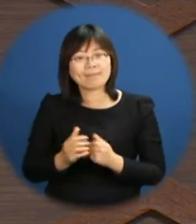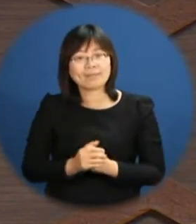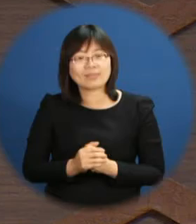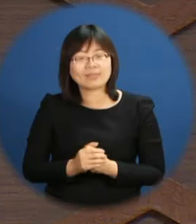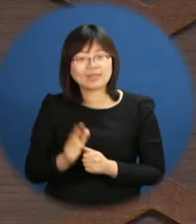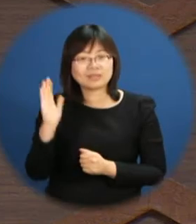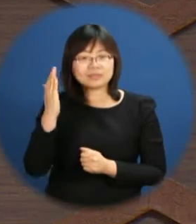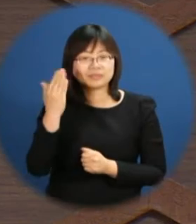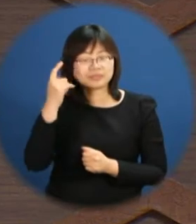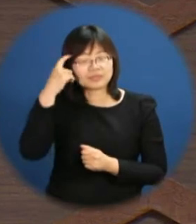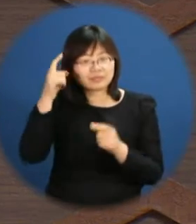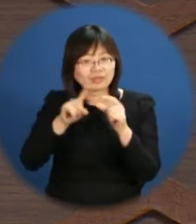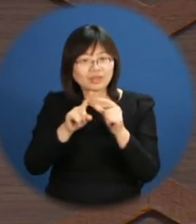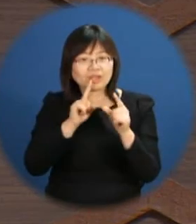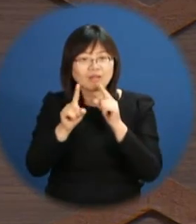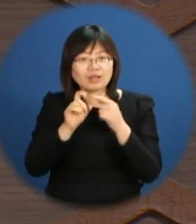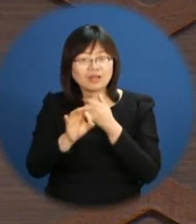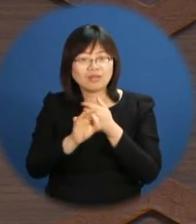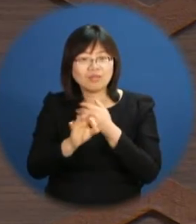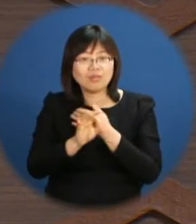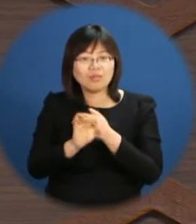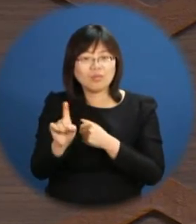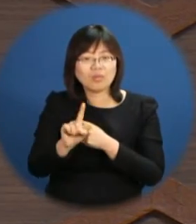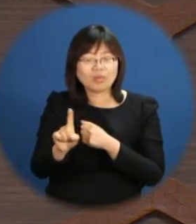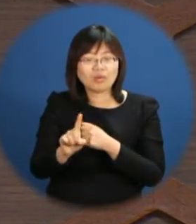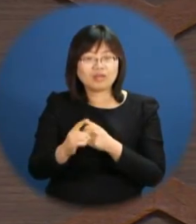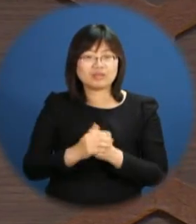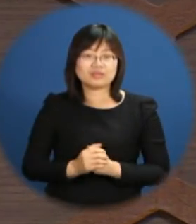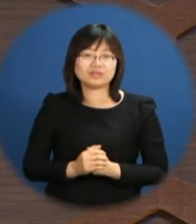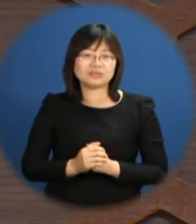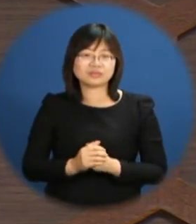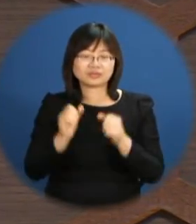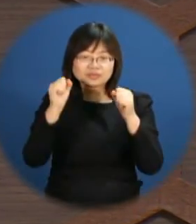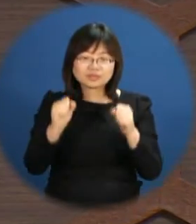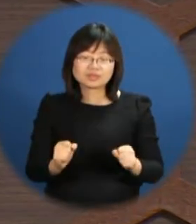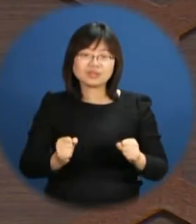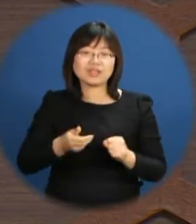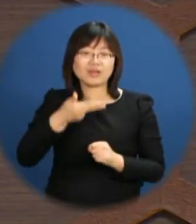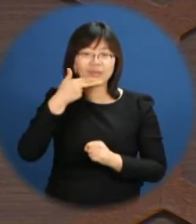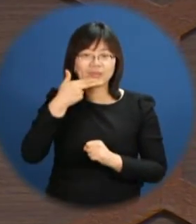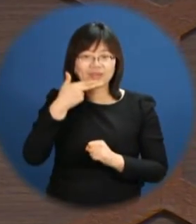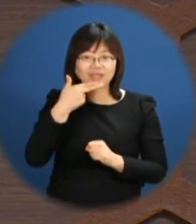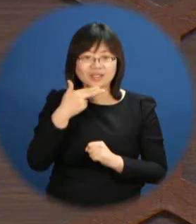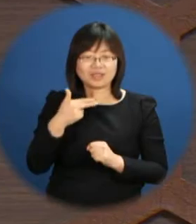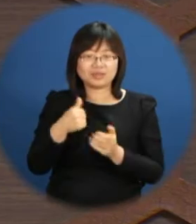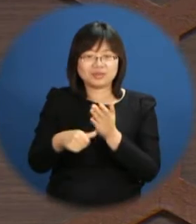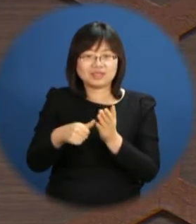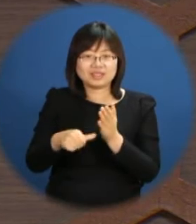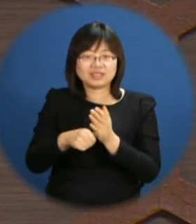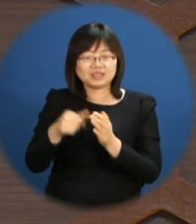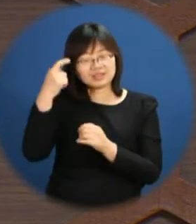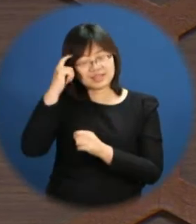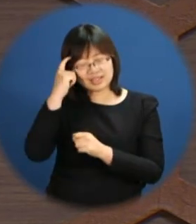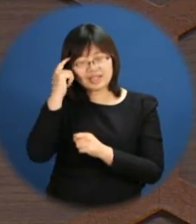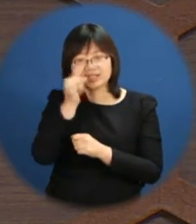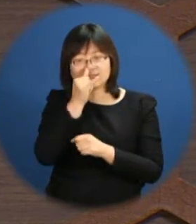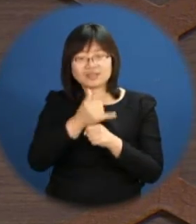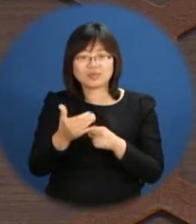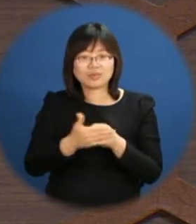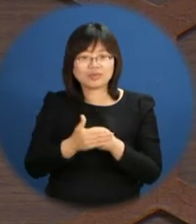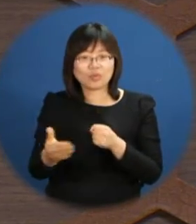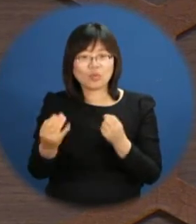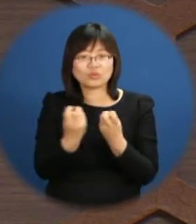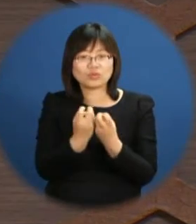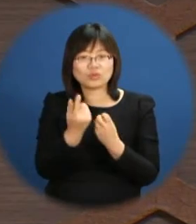요즘은 개념으로 얘기하기는 i'm 부 그런 존재하지도 않는 물질을 상상 해 가지고 그걸